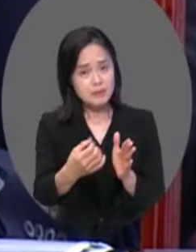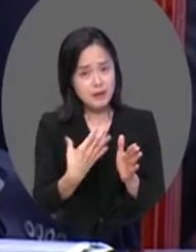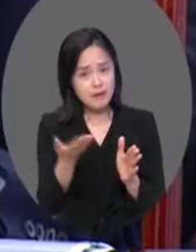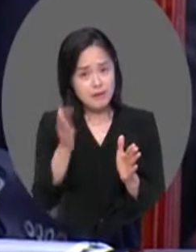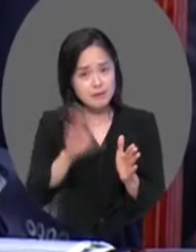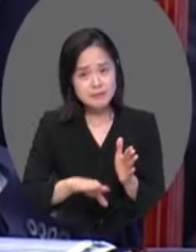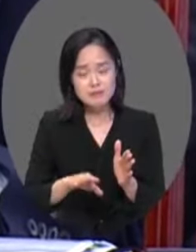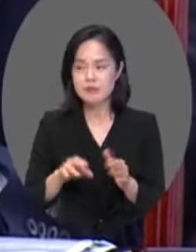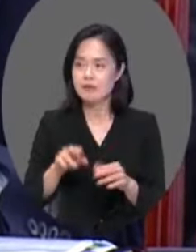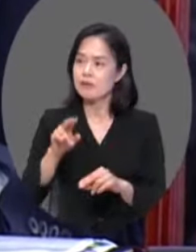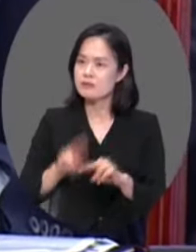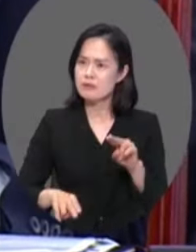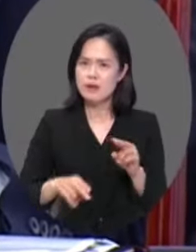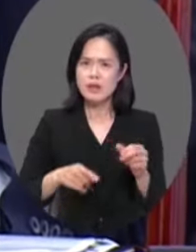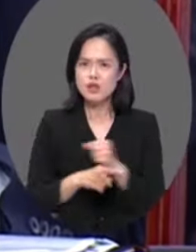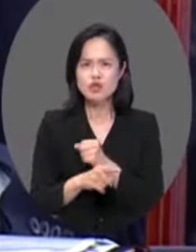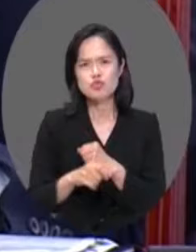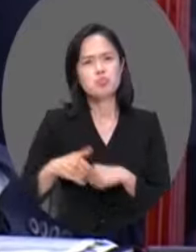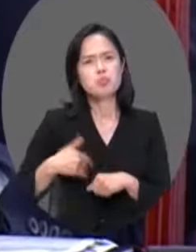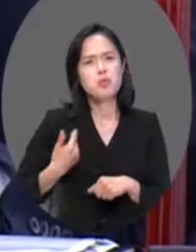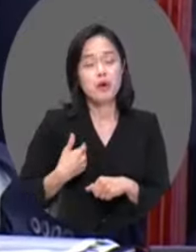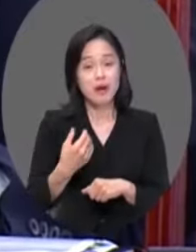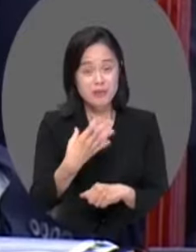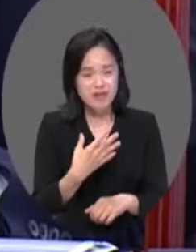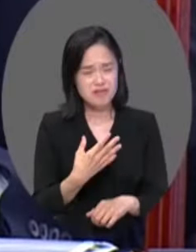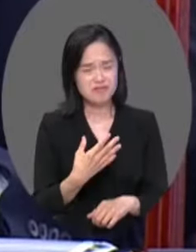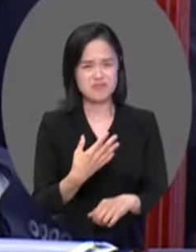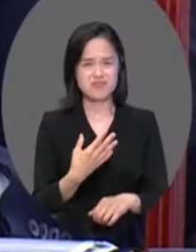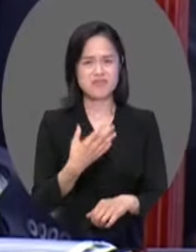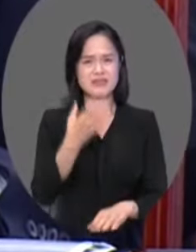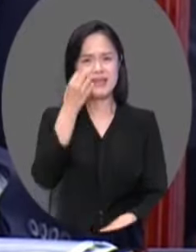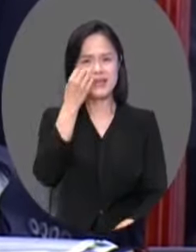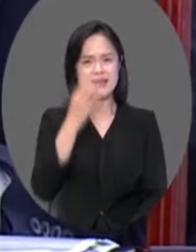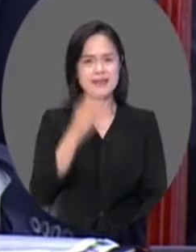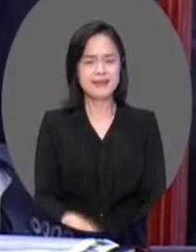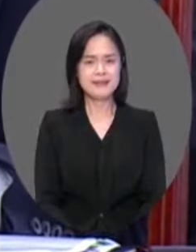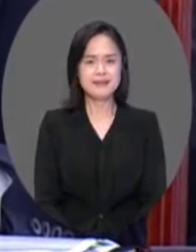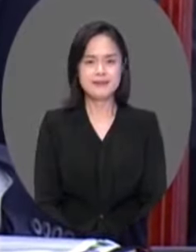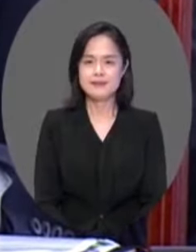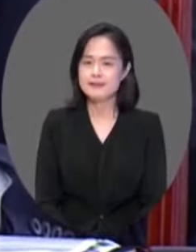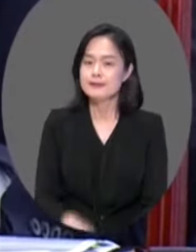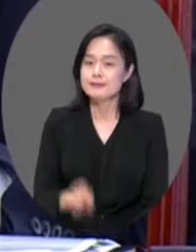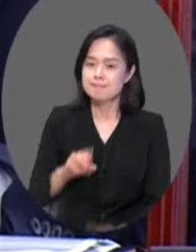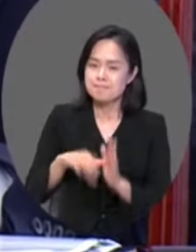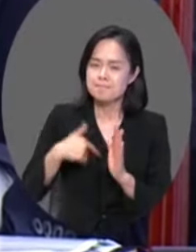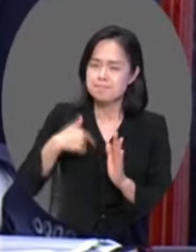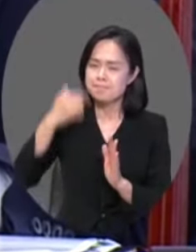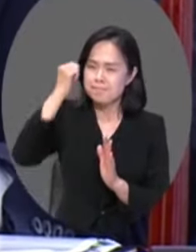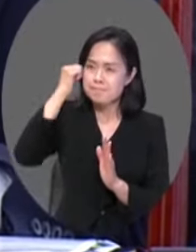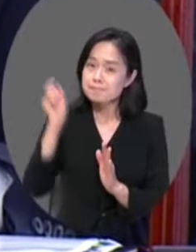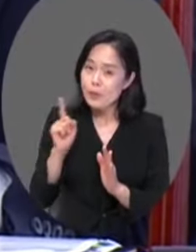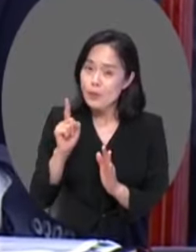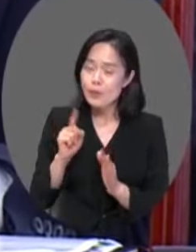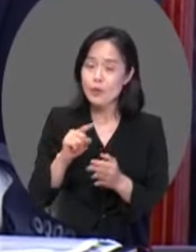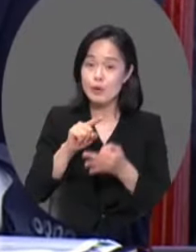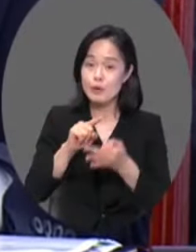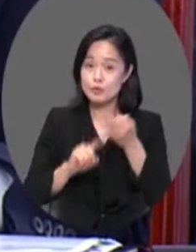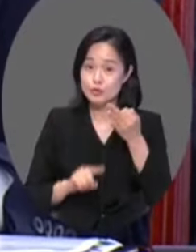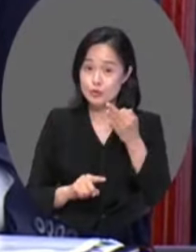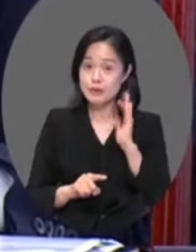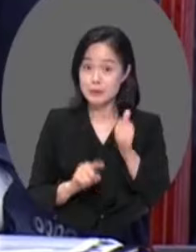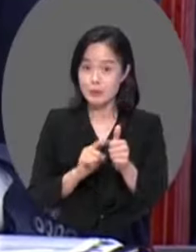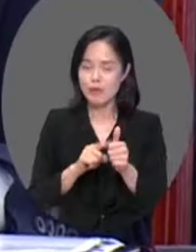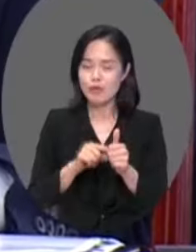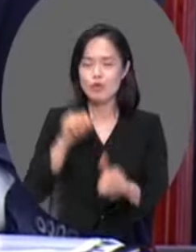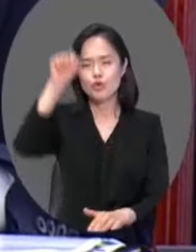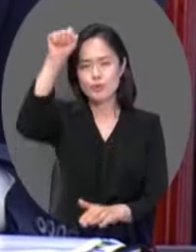제가 사퇴한 이유는요. 윤석열 대통령 예비 후보, 윤석열 대통령 예비 후보가